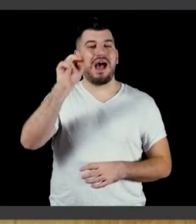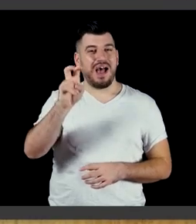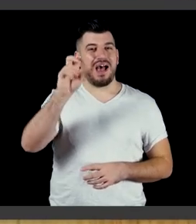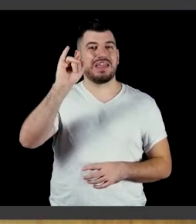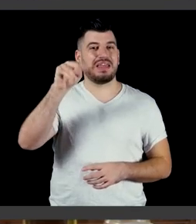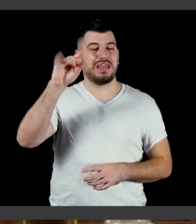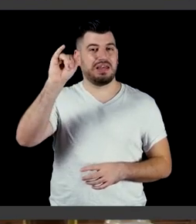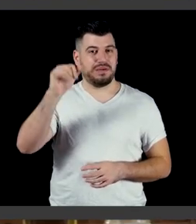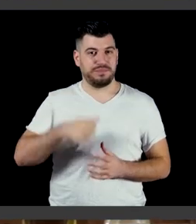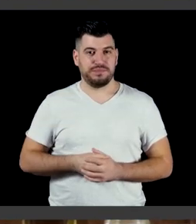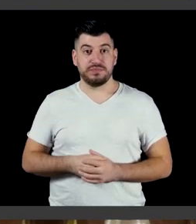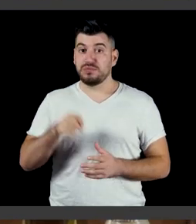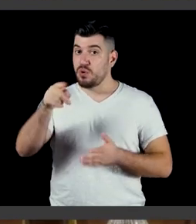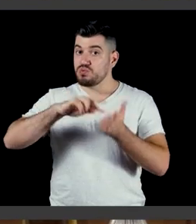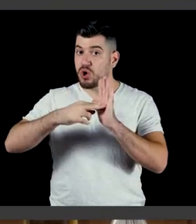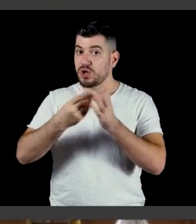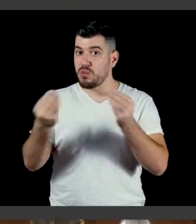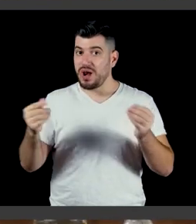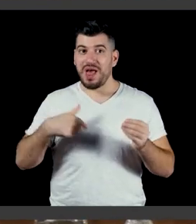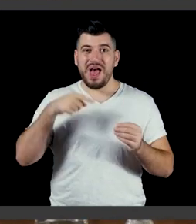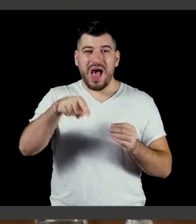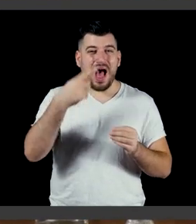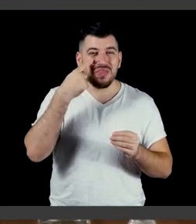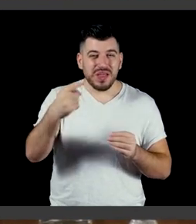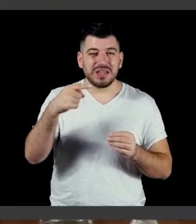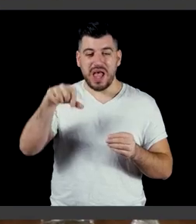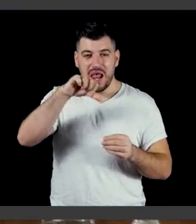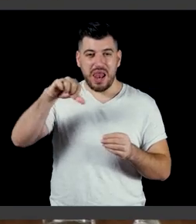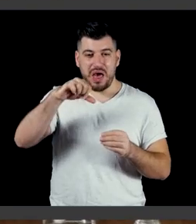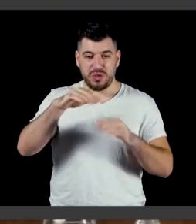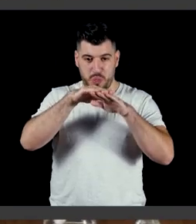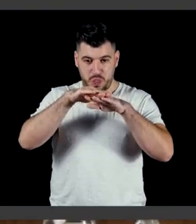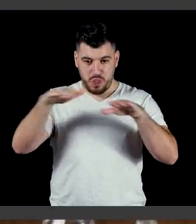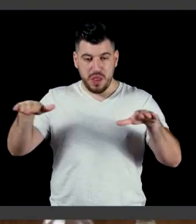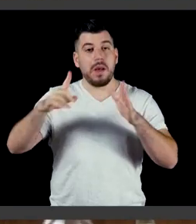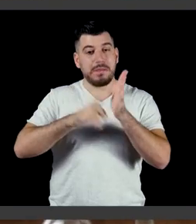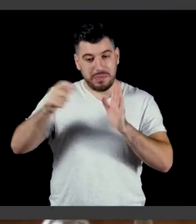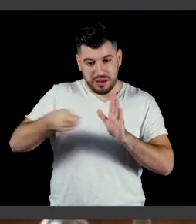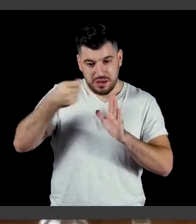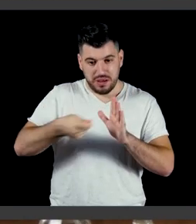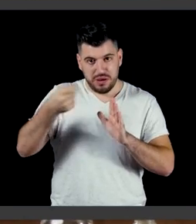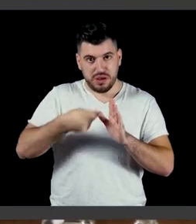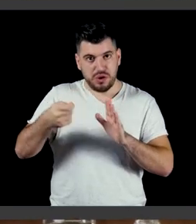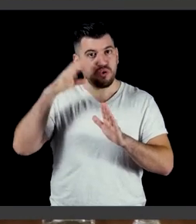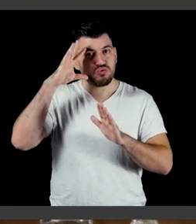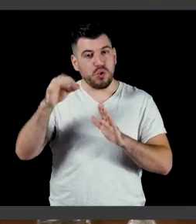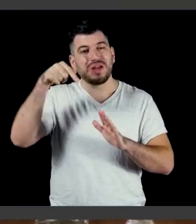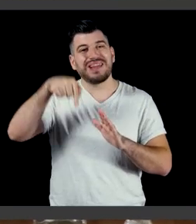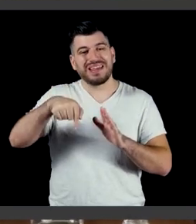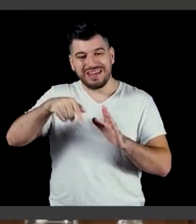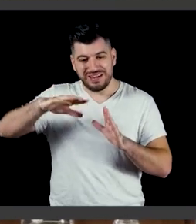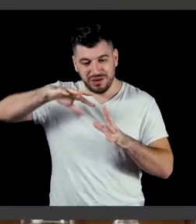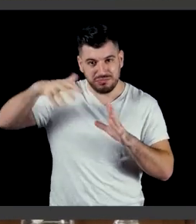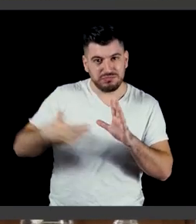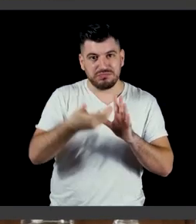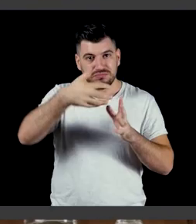Προσεκτικά με το ταχίνι, σε περίπτωση που έχει μείνει το λάδι πάνω-πάνω, να κατέψετε πολύ καλά, για να κατευθεί πολύ καλά το ταχίνι, να μην πάρετε μόνο λάδι,